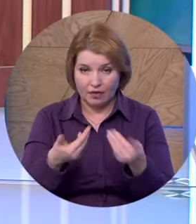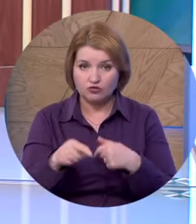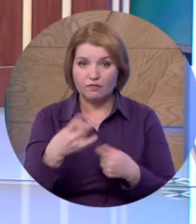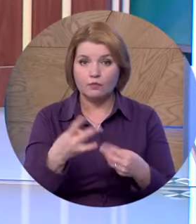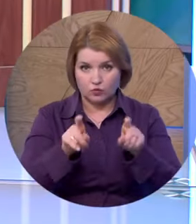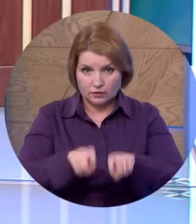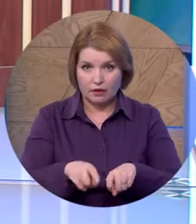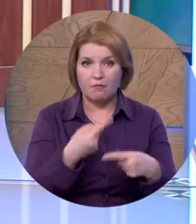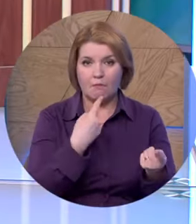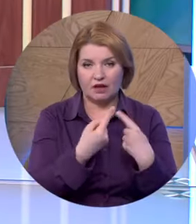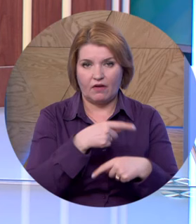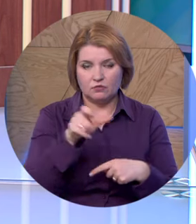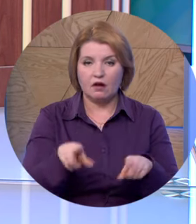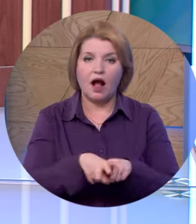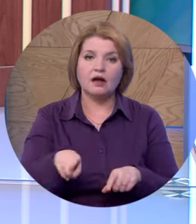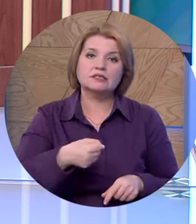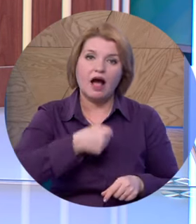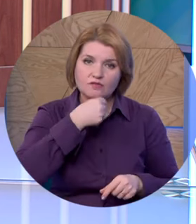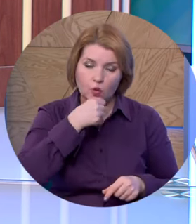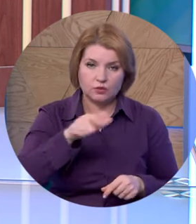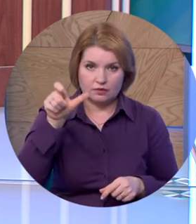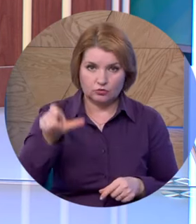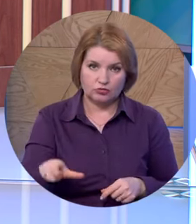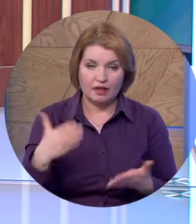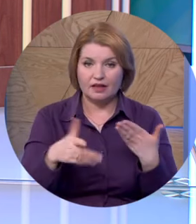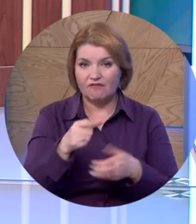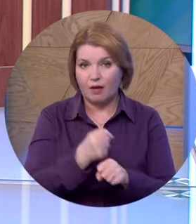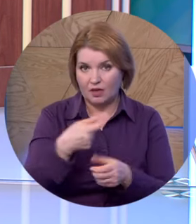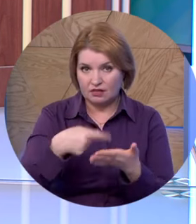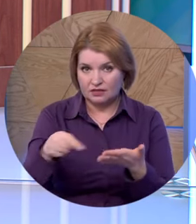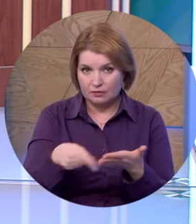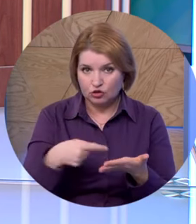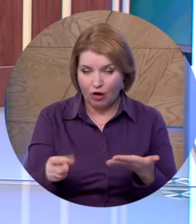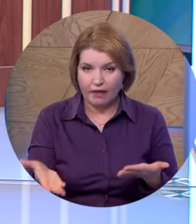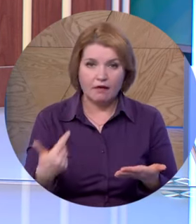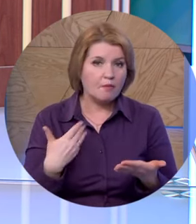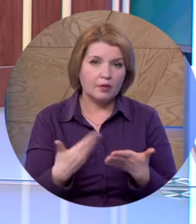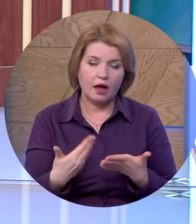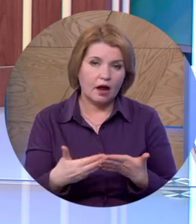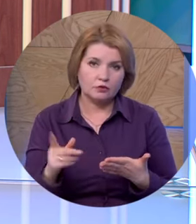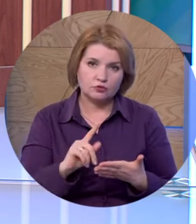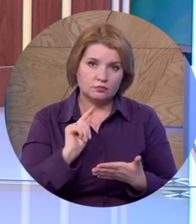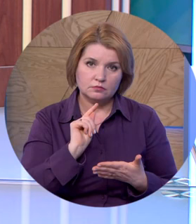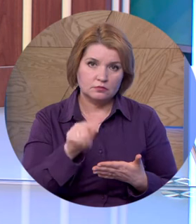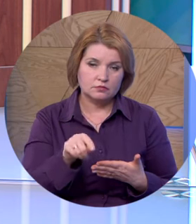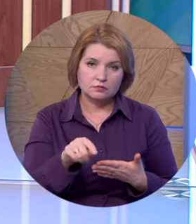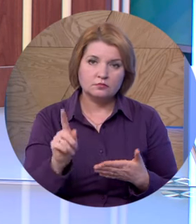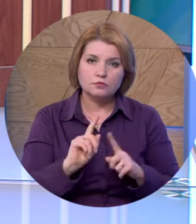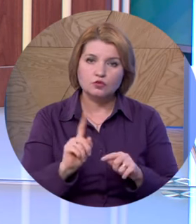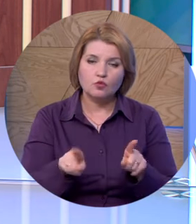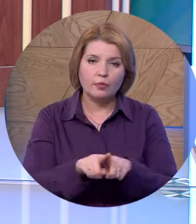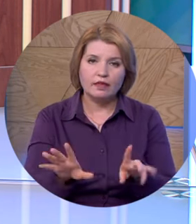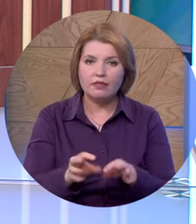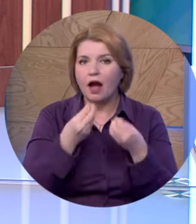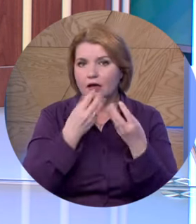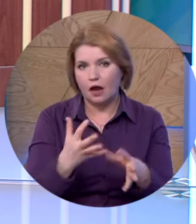поговорить с этим человеком, как со взрослым человеком. И, например, если вам делают замечания, мне кажется, что ты там недостаточно хорошо что-то сделал, недостаточно